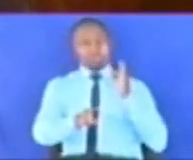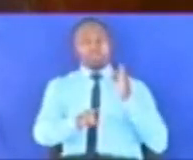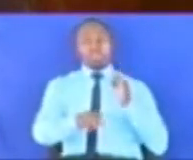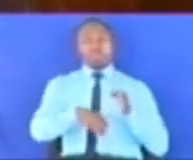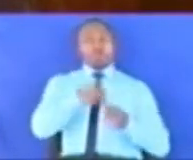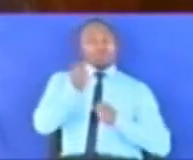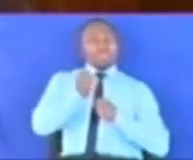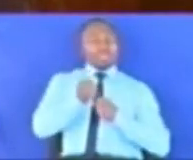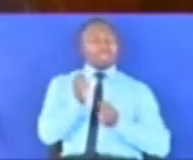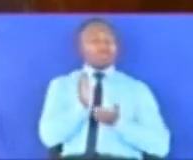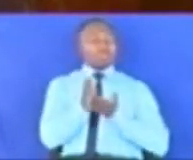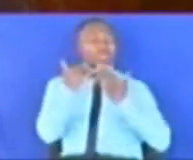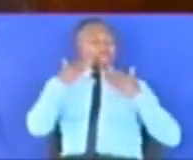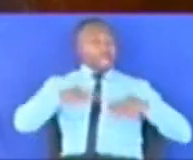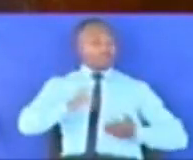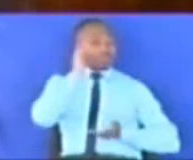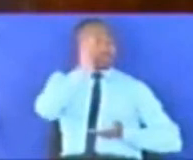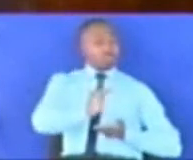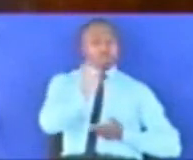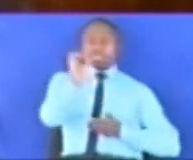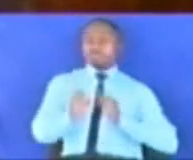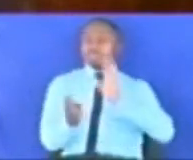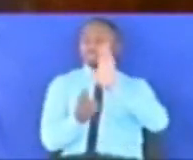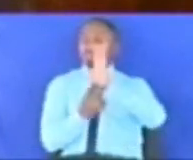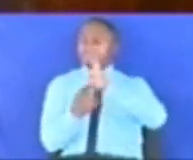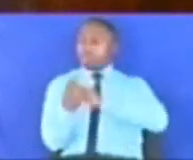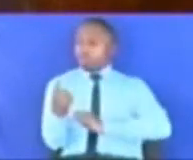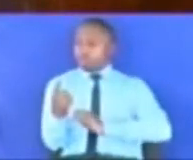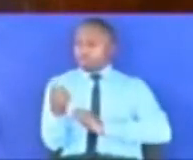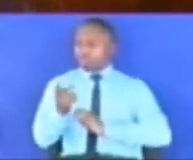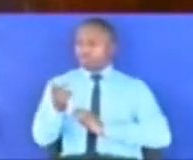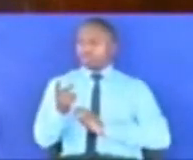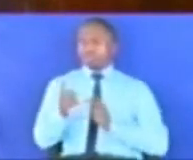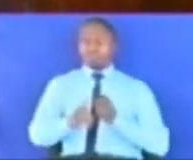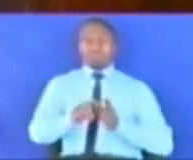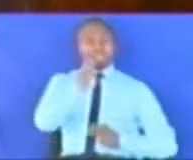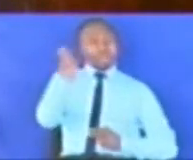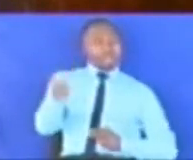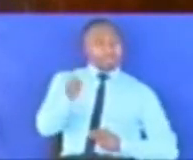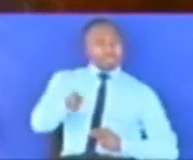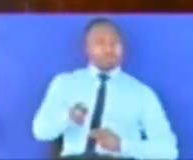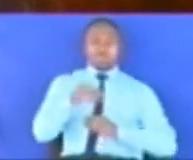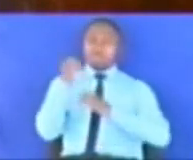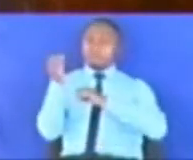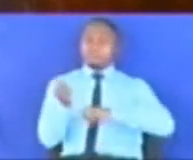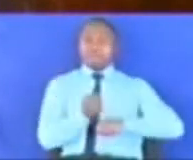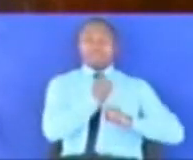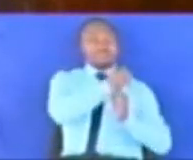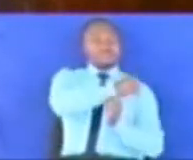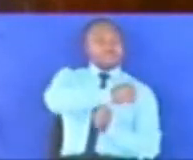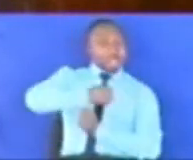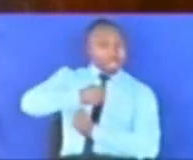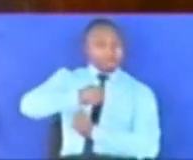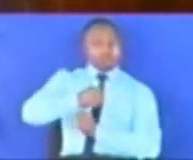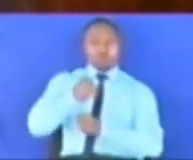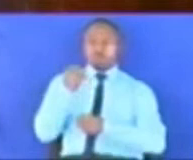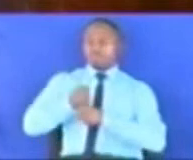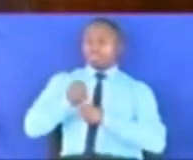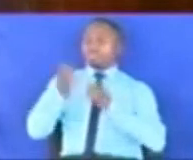upungufu wa watumishi wa afya kwa 71%, pamoja na halmashauri ya Mafia ambayo ina watumishi wa